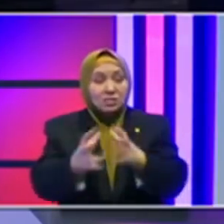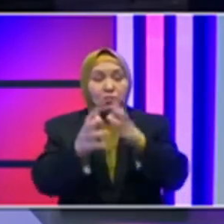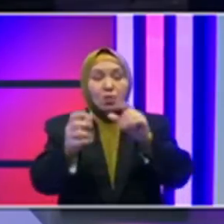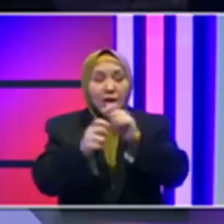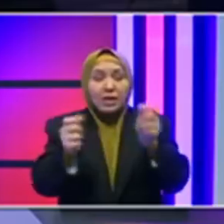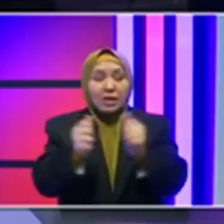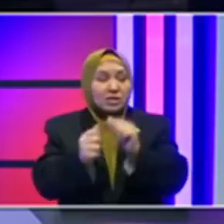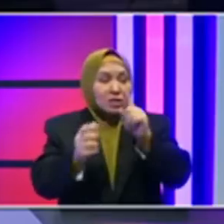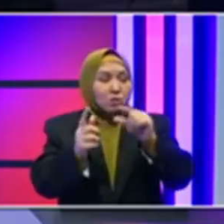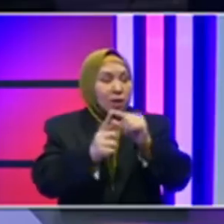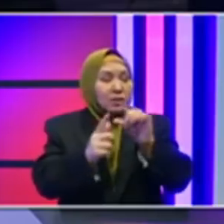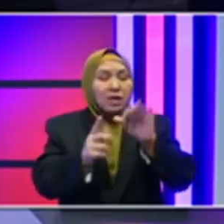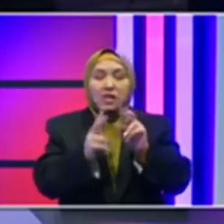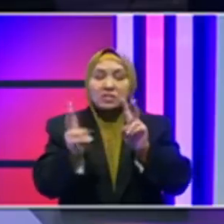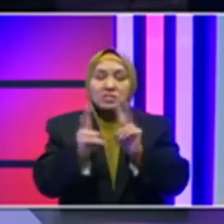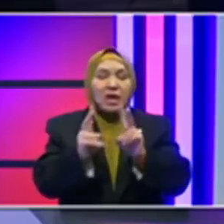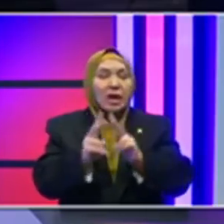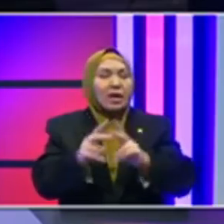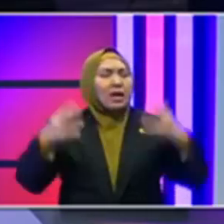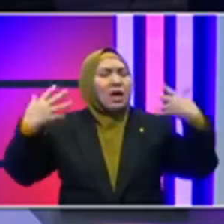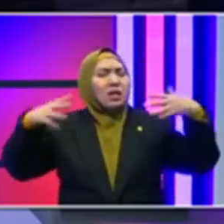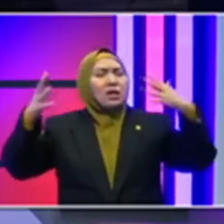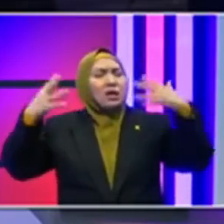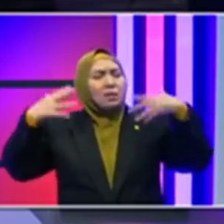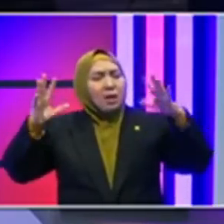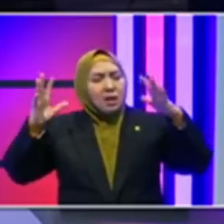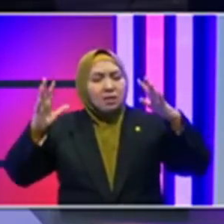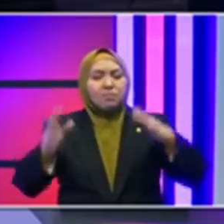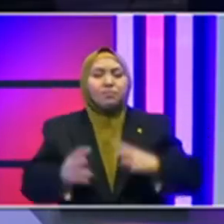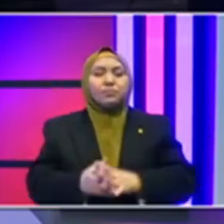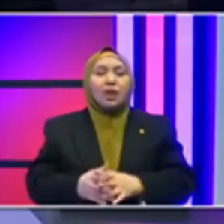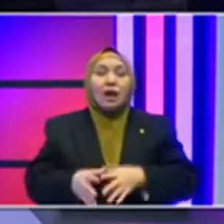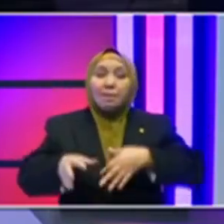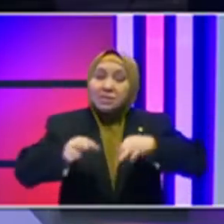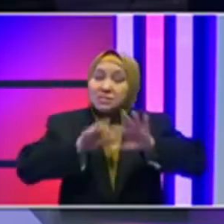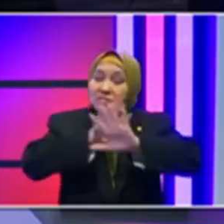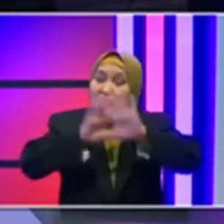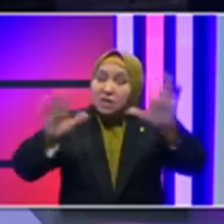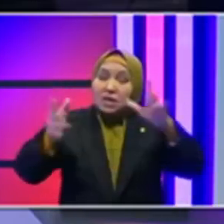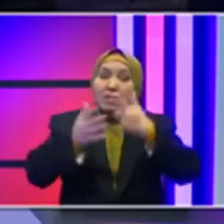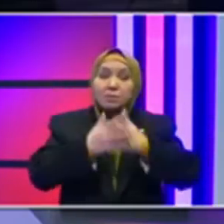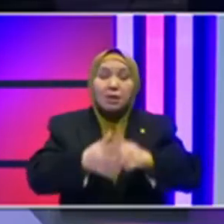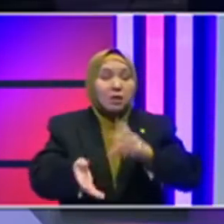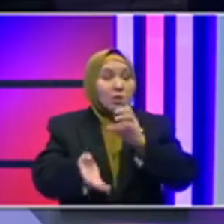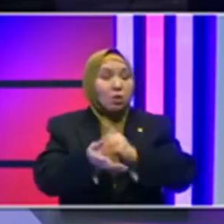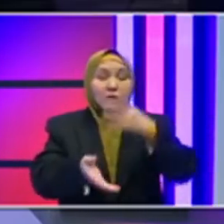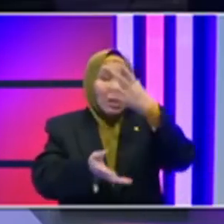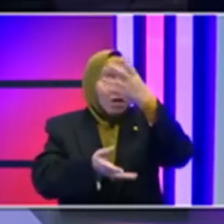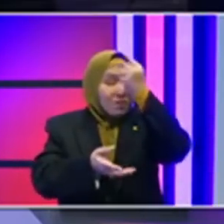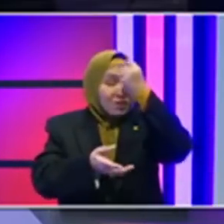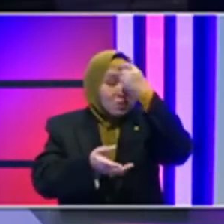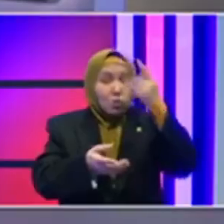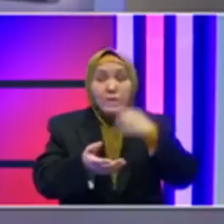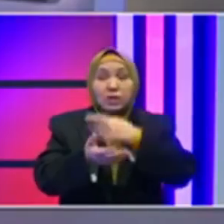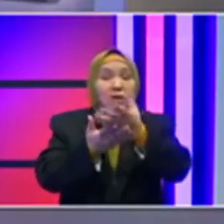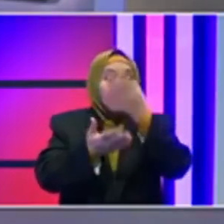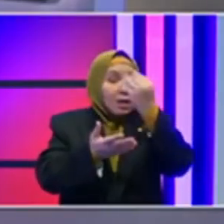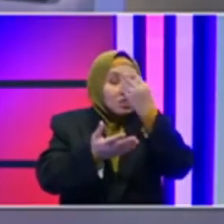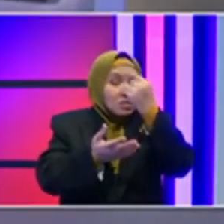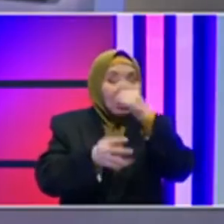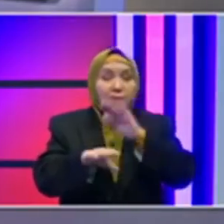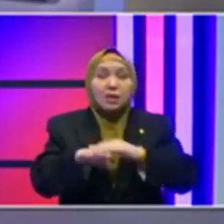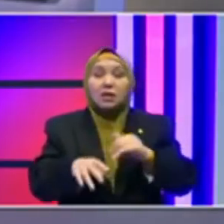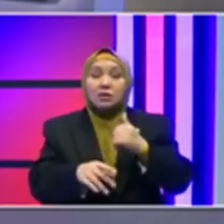amat Hebat wastono kali Nafsi pencerahan dari Hafiz untuk kita ambil pelajaran pada diri kita